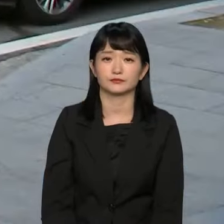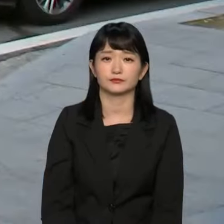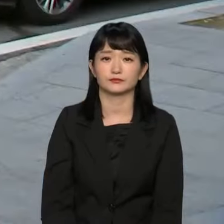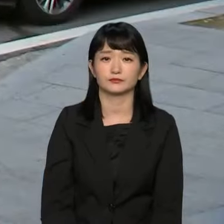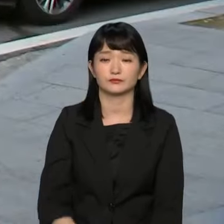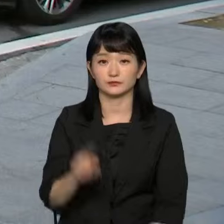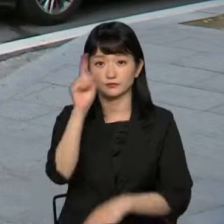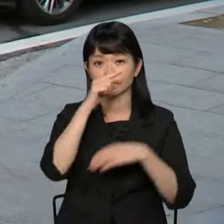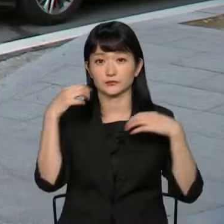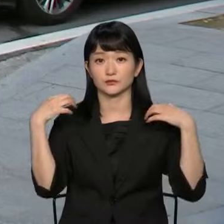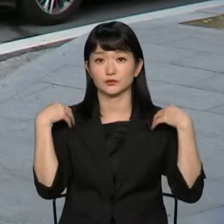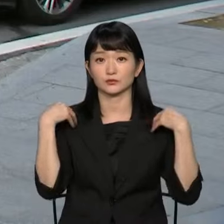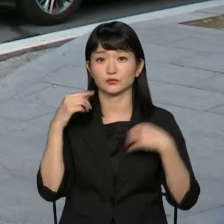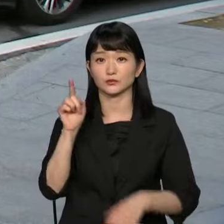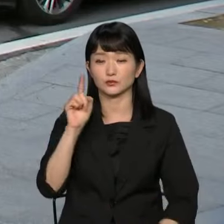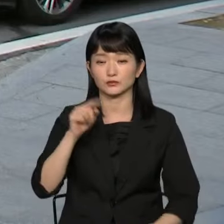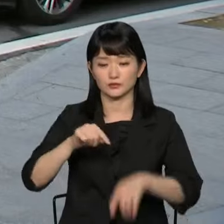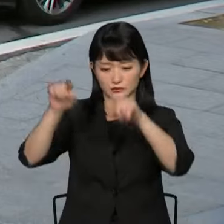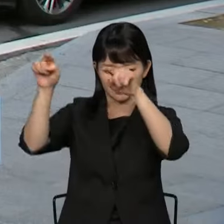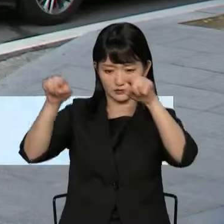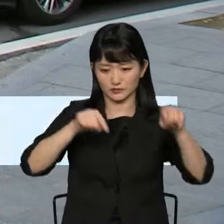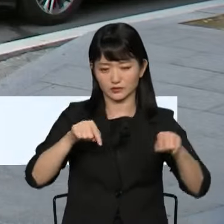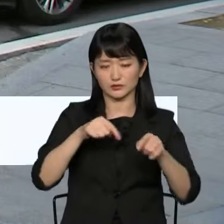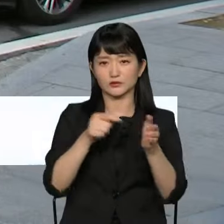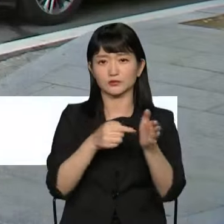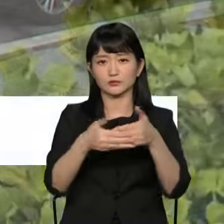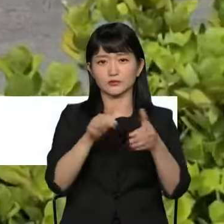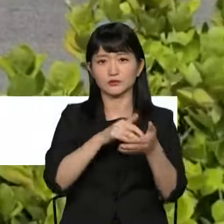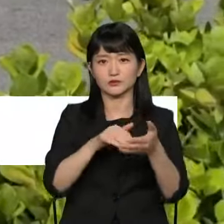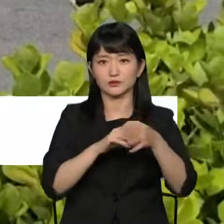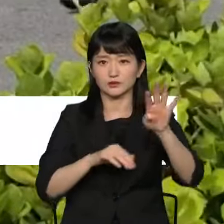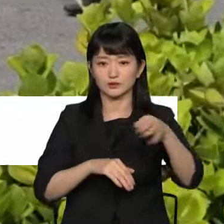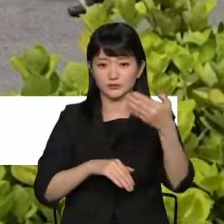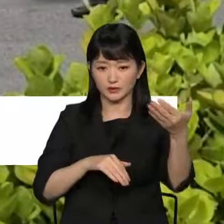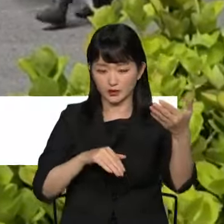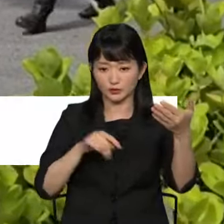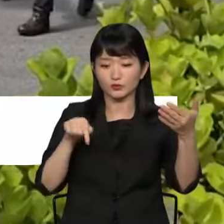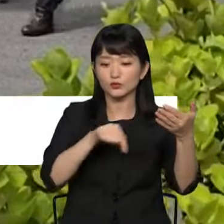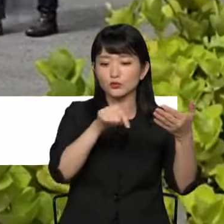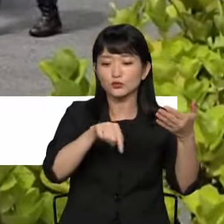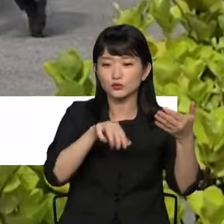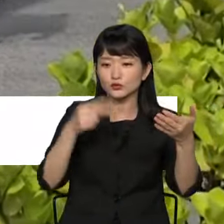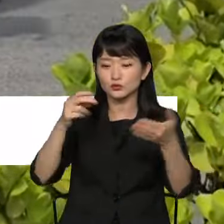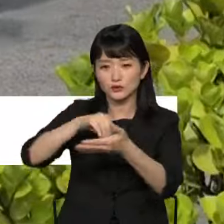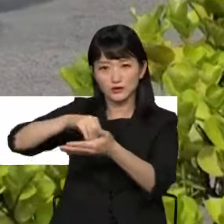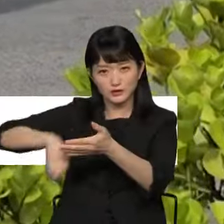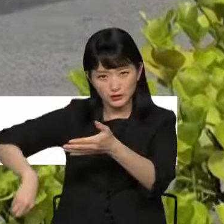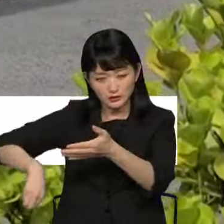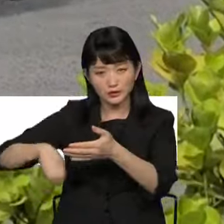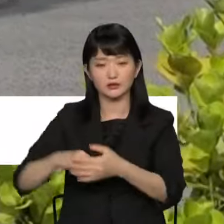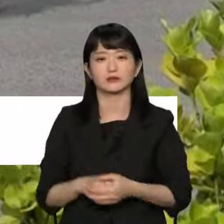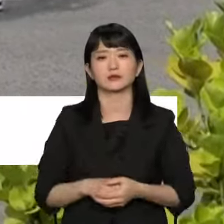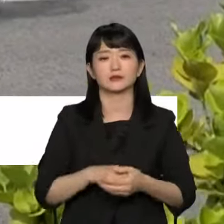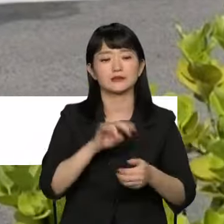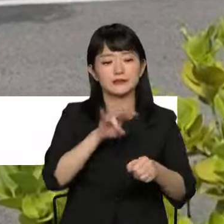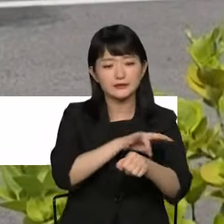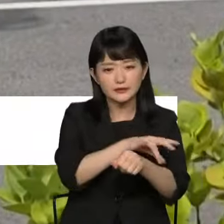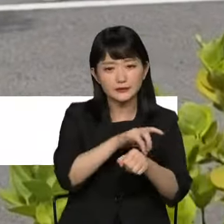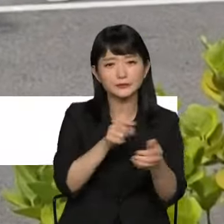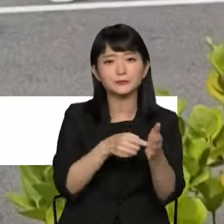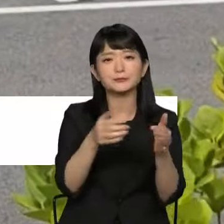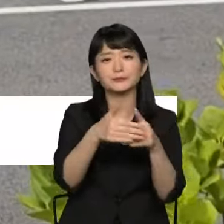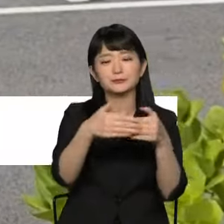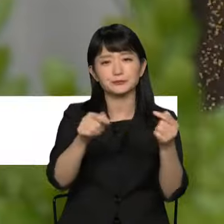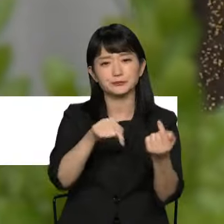네, 정부는 전국 409개 응급실 가운데 두 곳을 제외하고는 24시간, 24시간 운영하고 있다라고